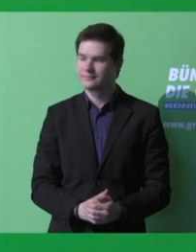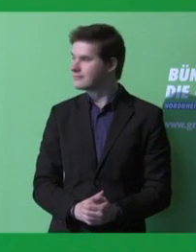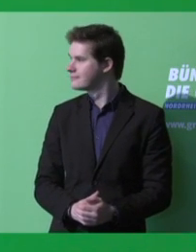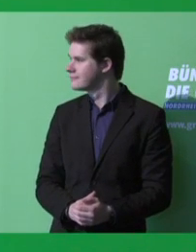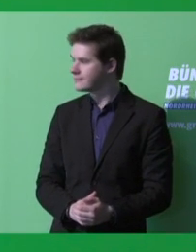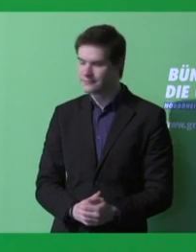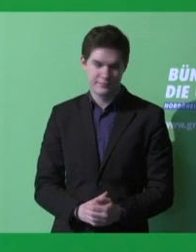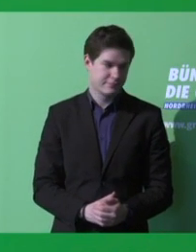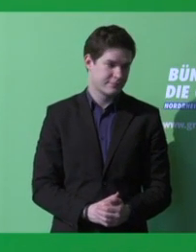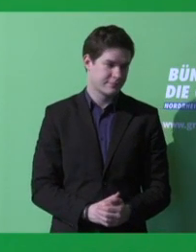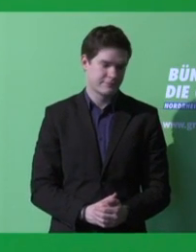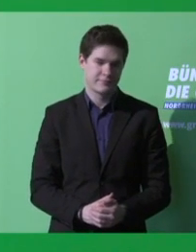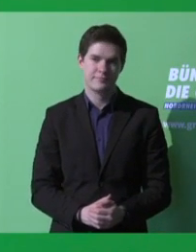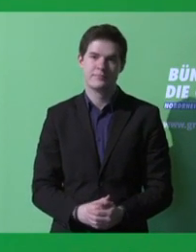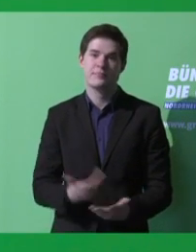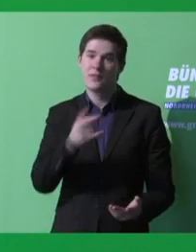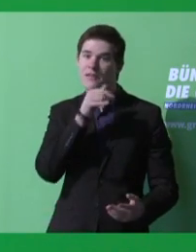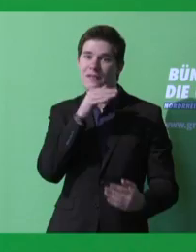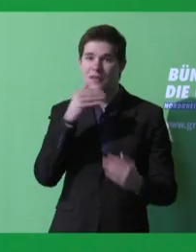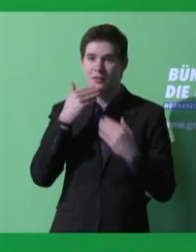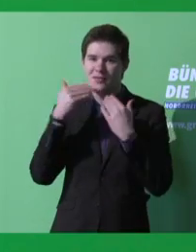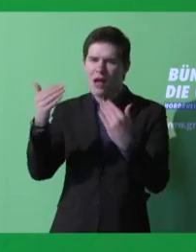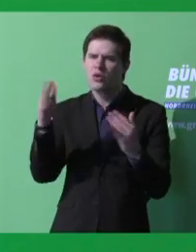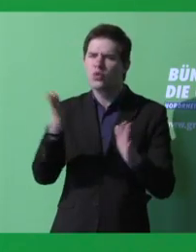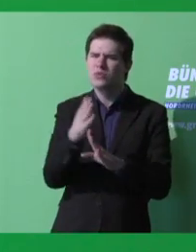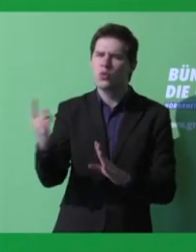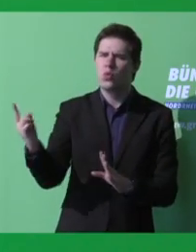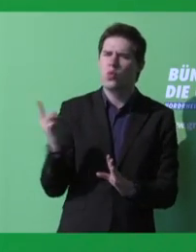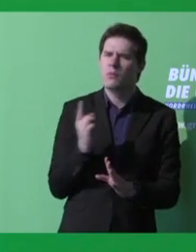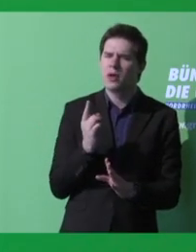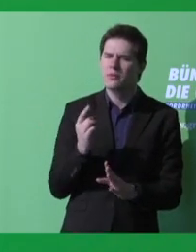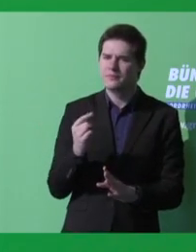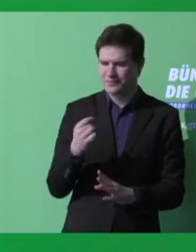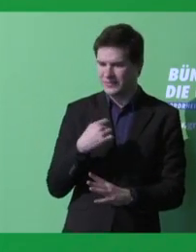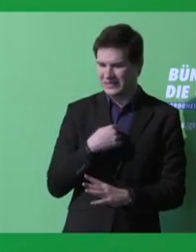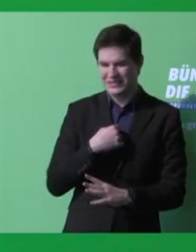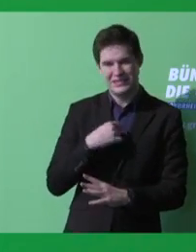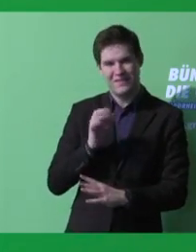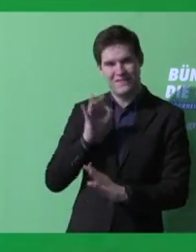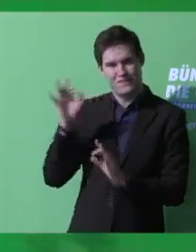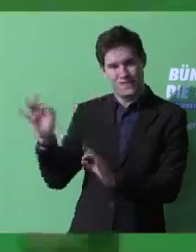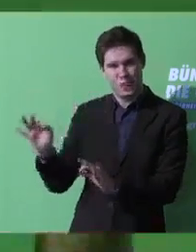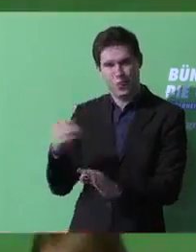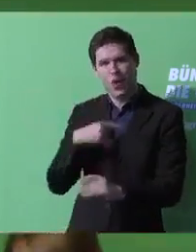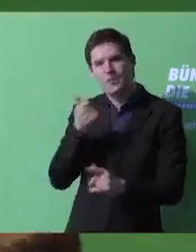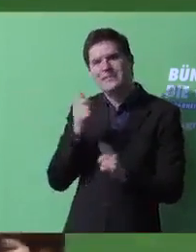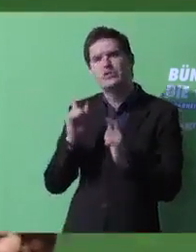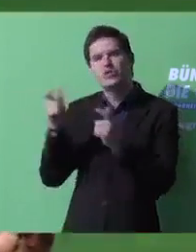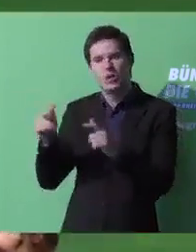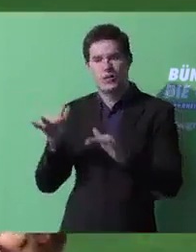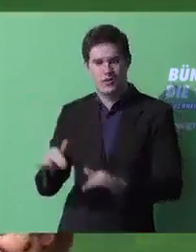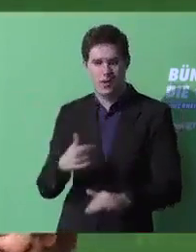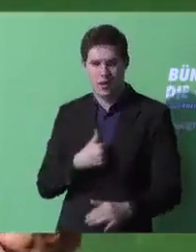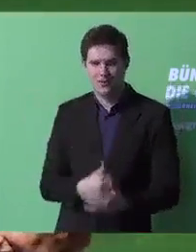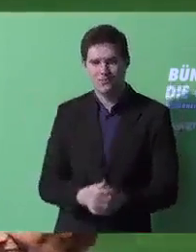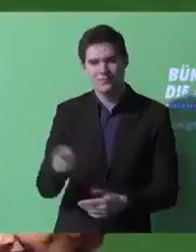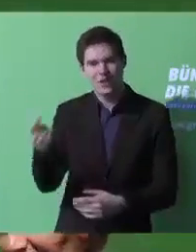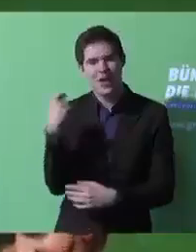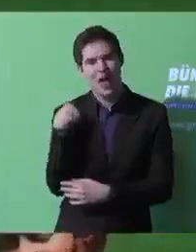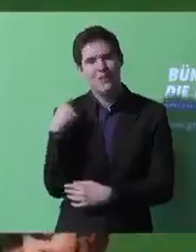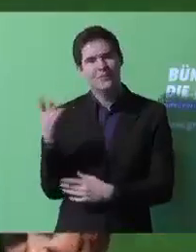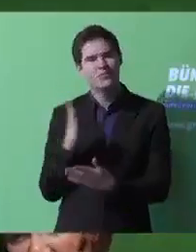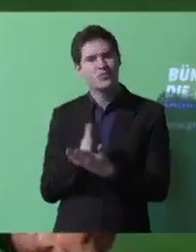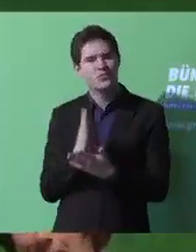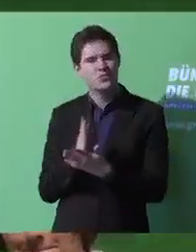Ja, Silvia, vielen Dank. Vielleicht kommst du noch mal nach vorne, weil wir auch für dich ein kleines Geschenk haben. Und du hast gesagt, wir haben